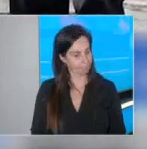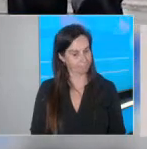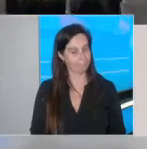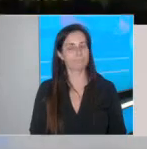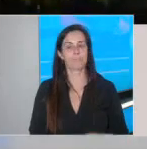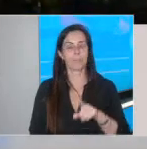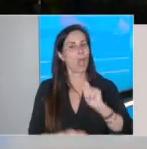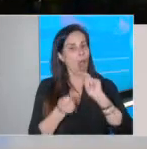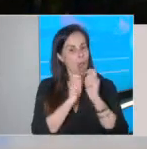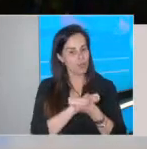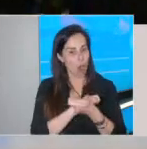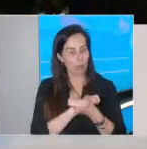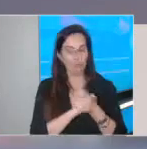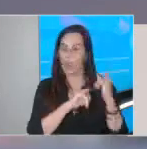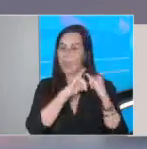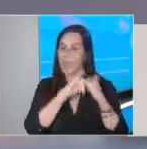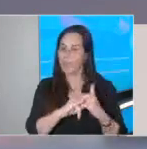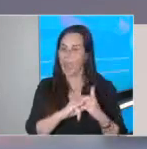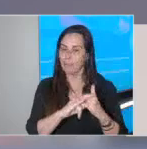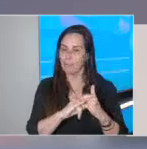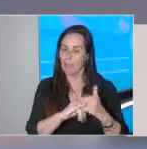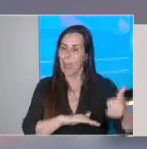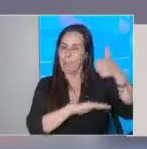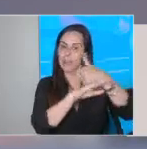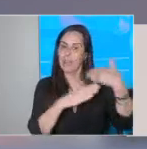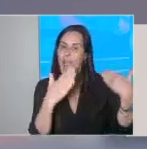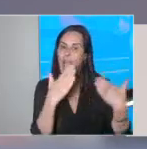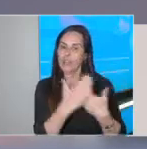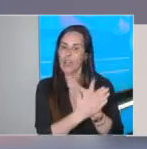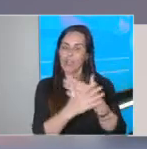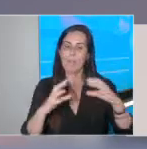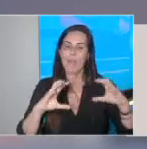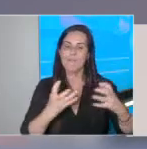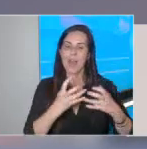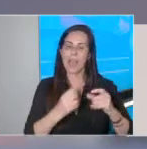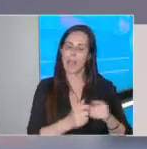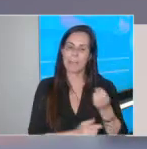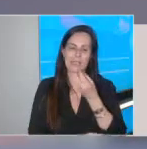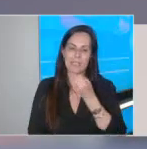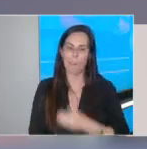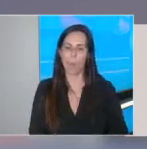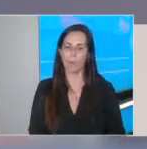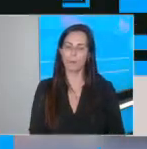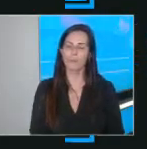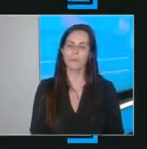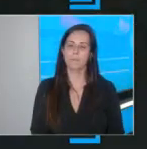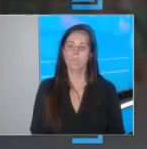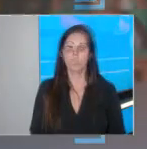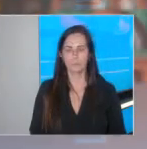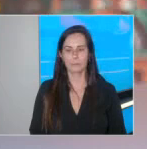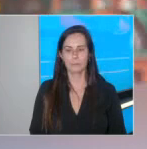וגם השינויים שעשוי להביא עמו המנהיג החדש של מפלגת השלטון בסינגפור.